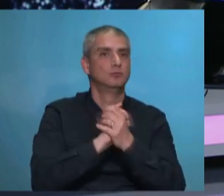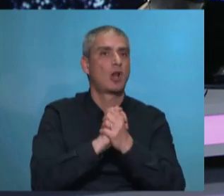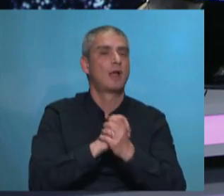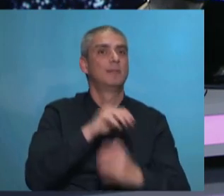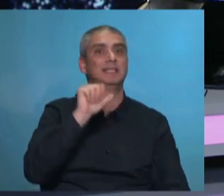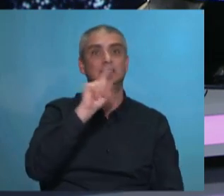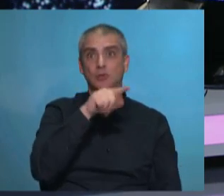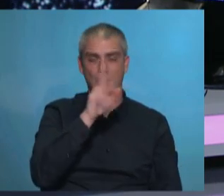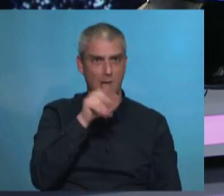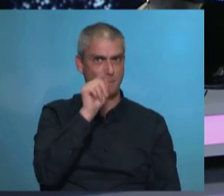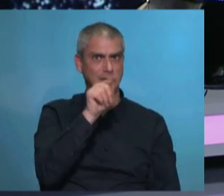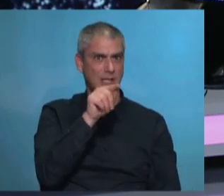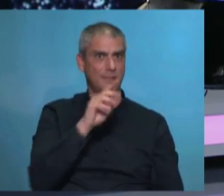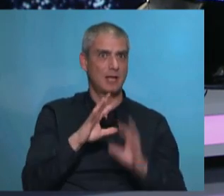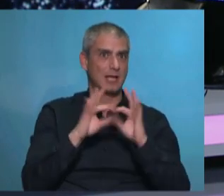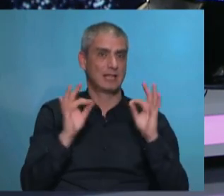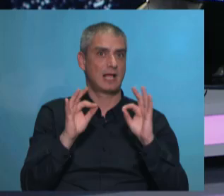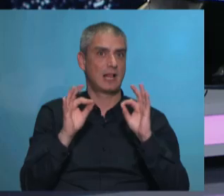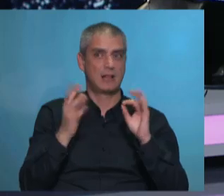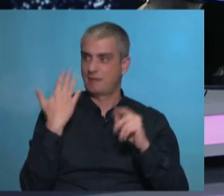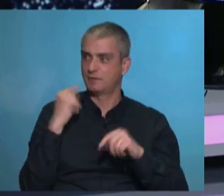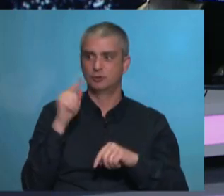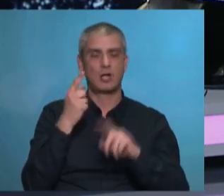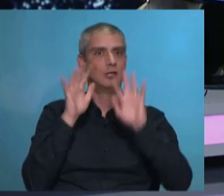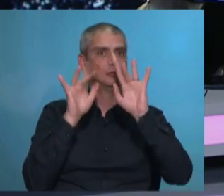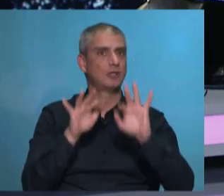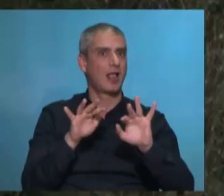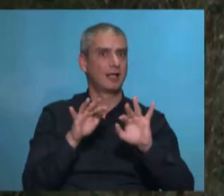גם אצלכם החל לרדת לפני שעה קלה שלג.